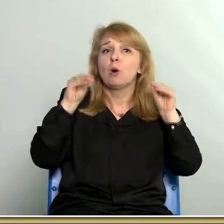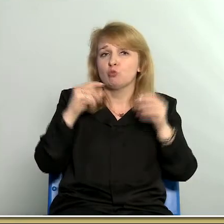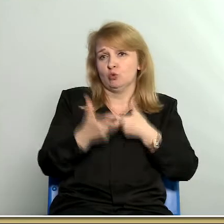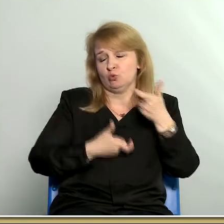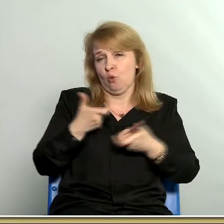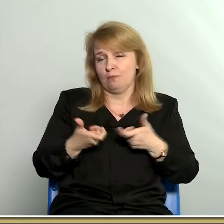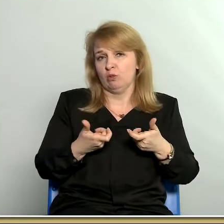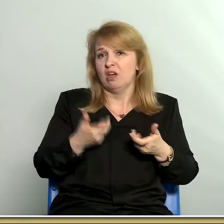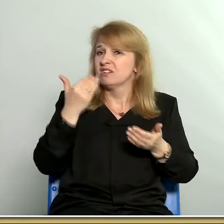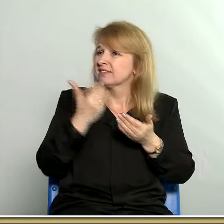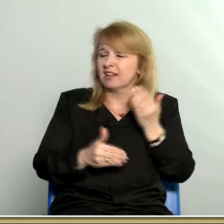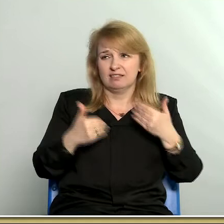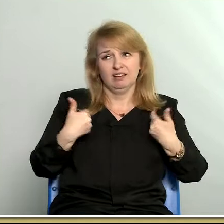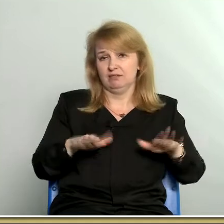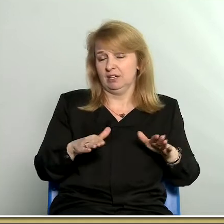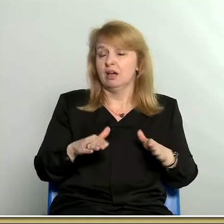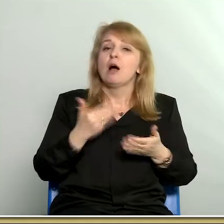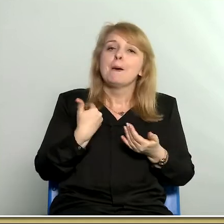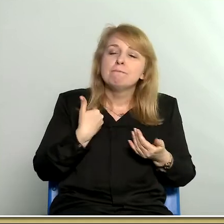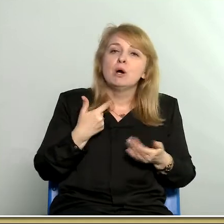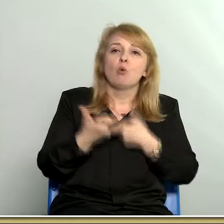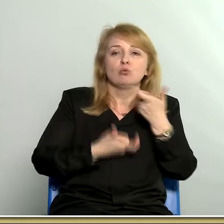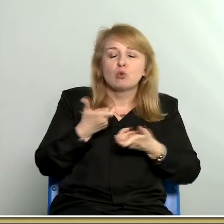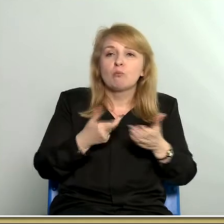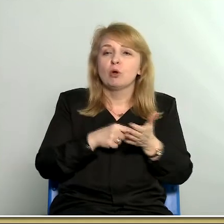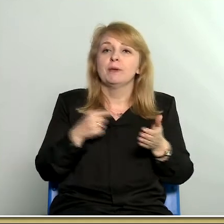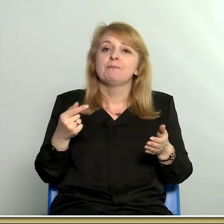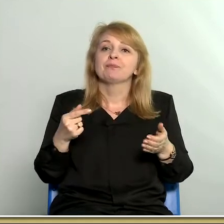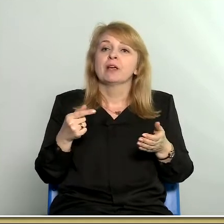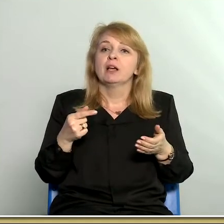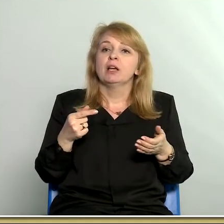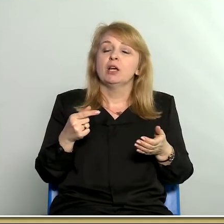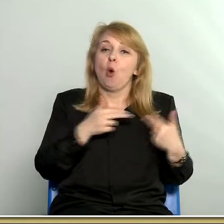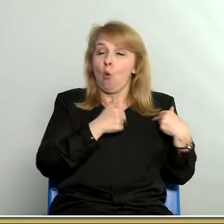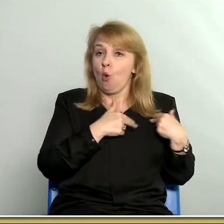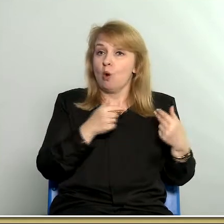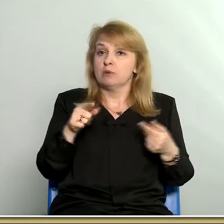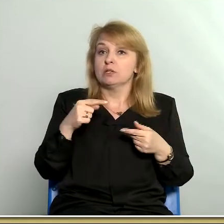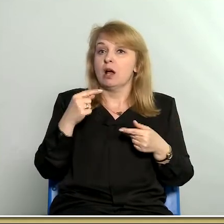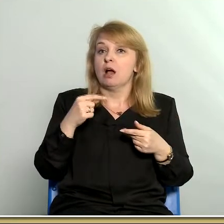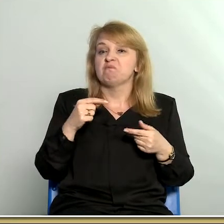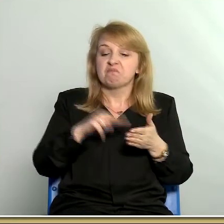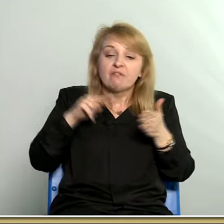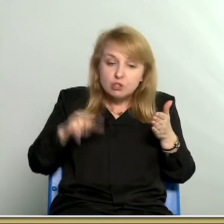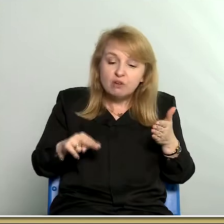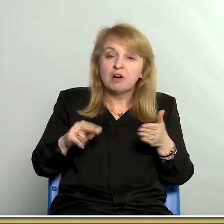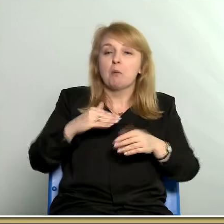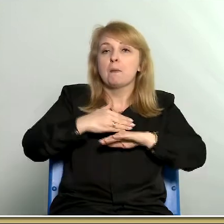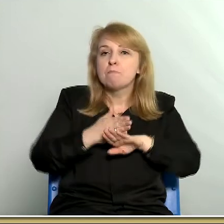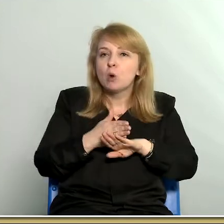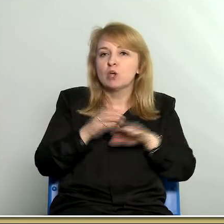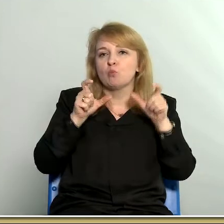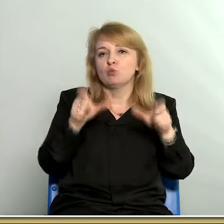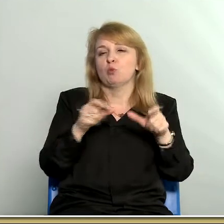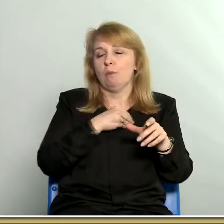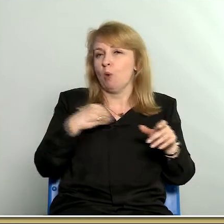Niemniej jednak zastosowaliśmy taki myk, w którym Komisja ostatecznie odstąpiła od podziału narzucania